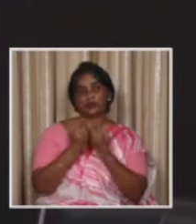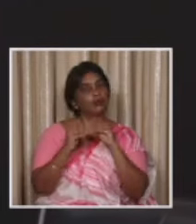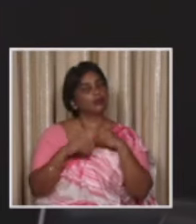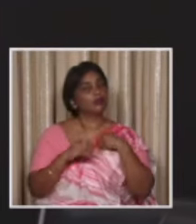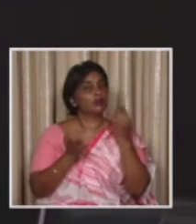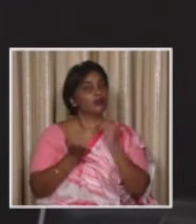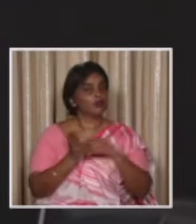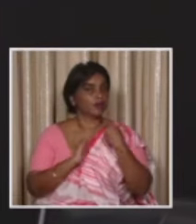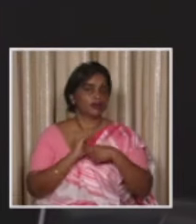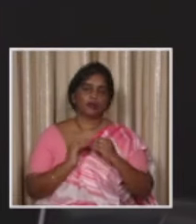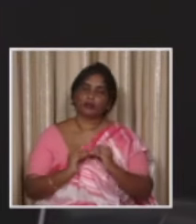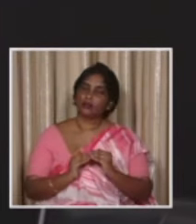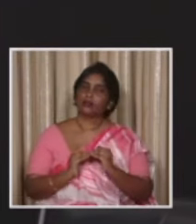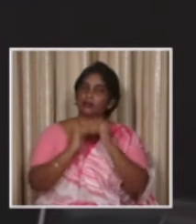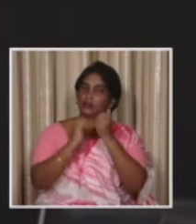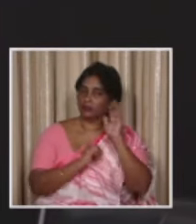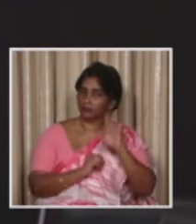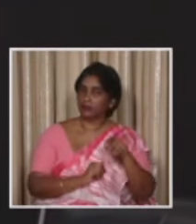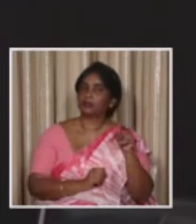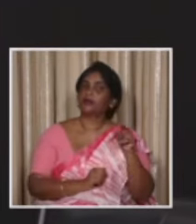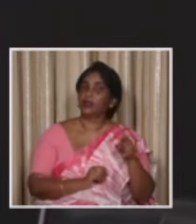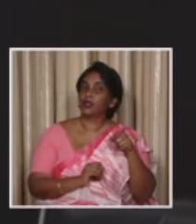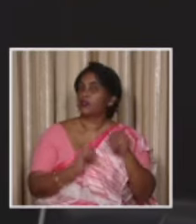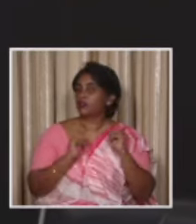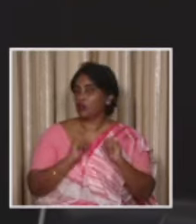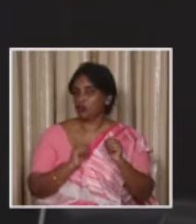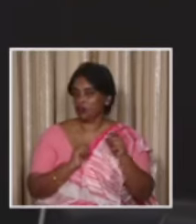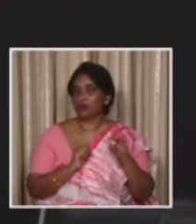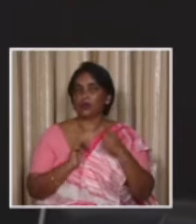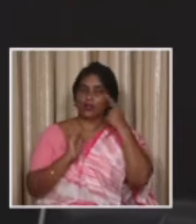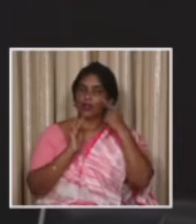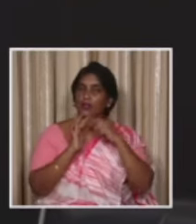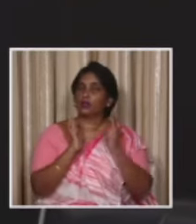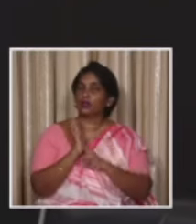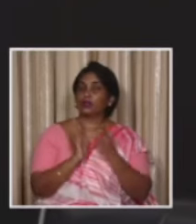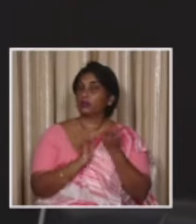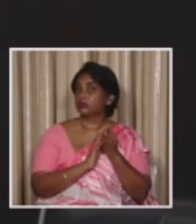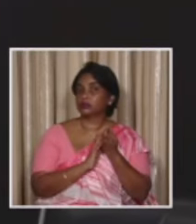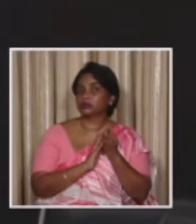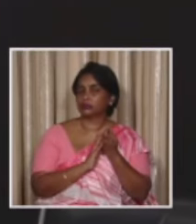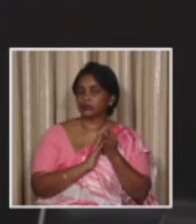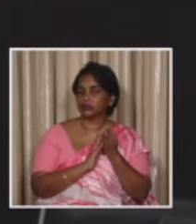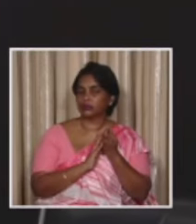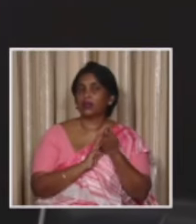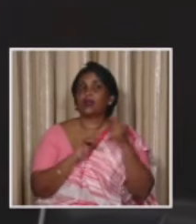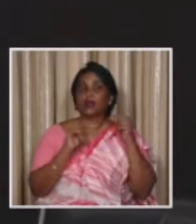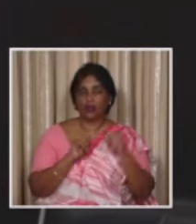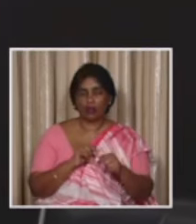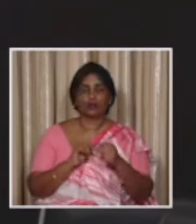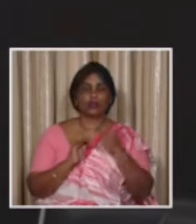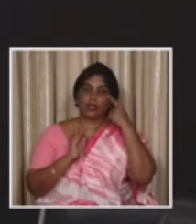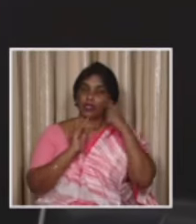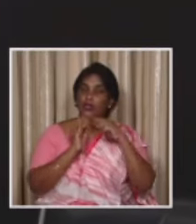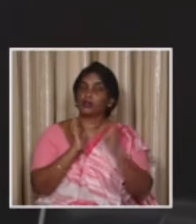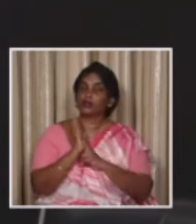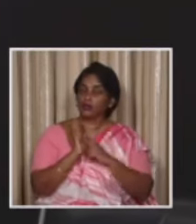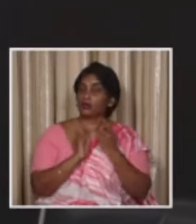නැවත රට ගොඩනගන වැඩපිළිවෙලට ගියා. අද කොහොමද ඉන්දුනීසියාව ආර්ථිකය? අද ඉන්දුනීසියාව